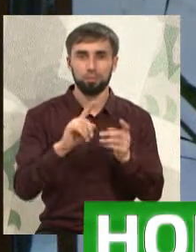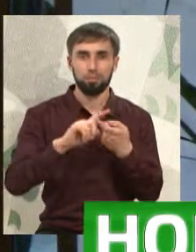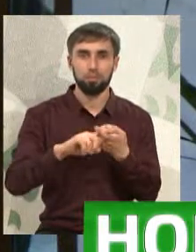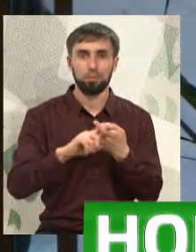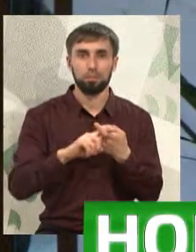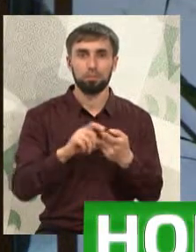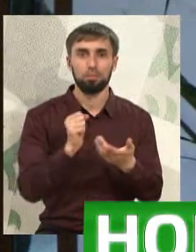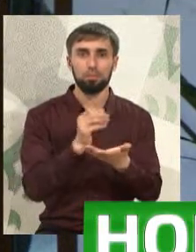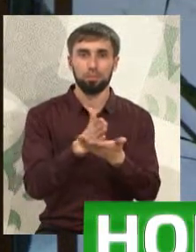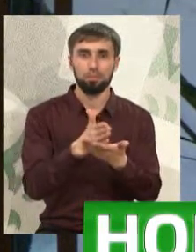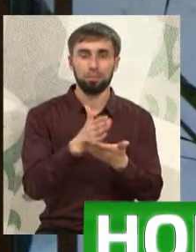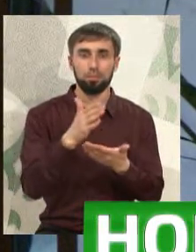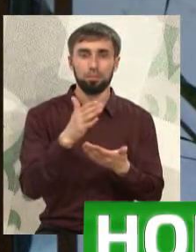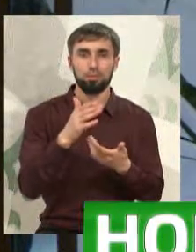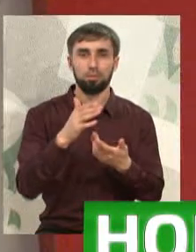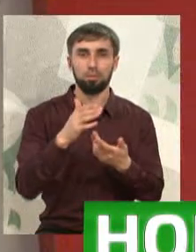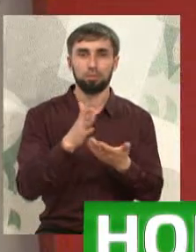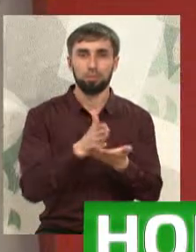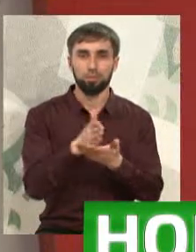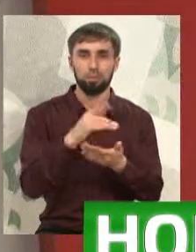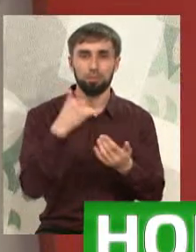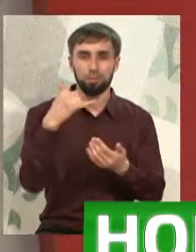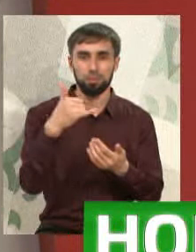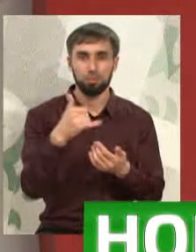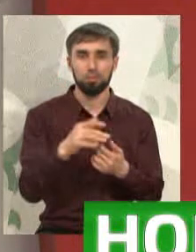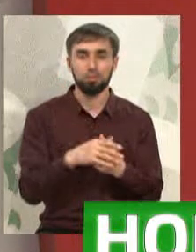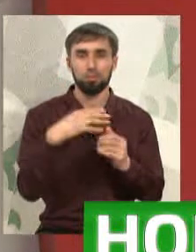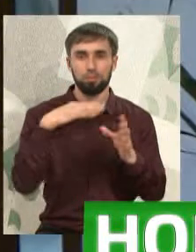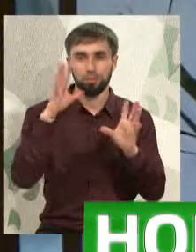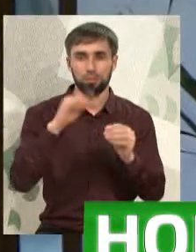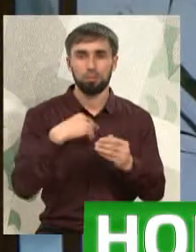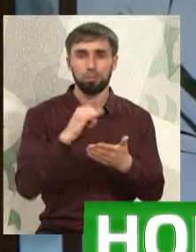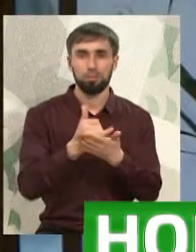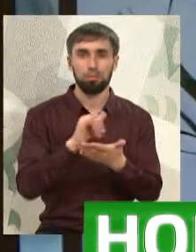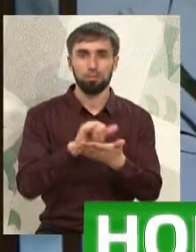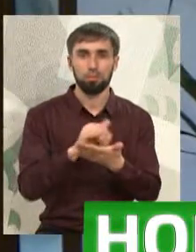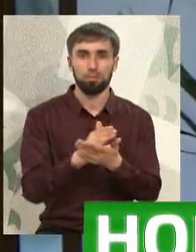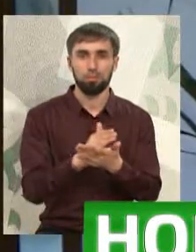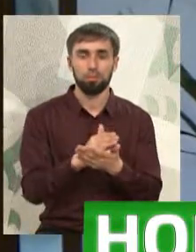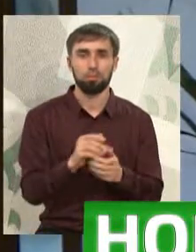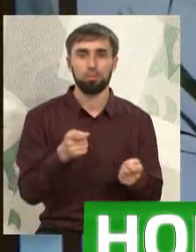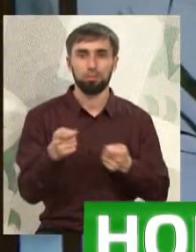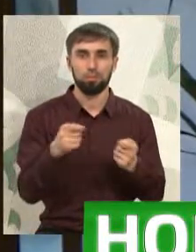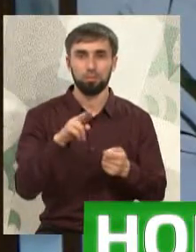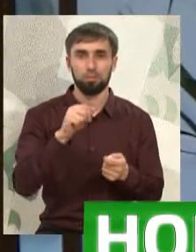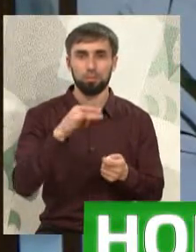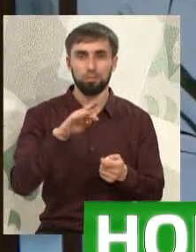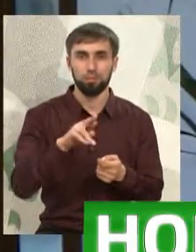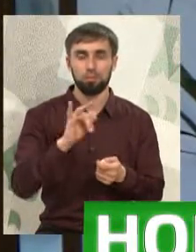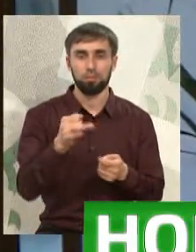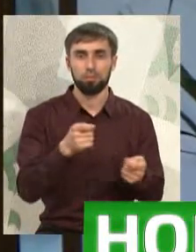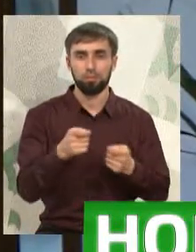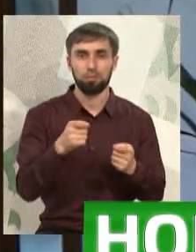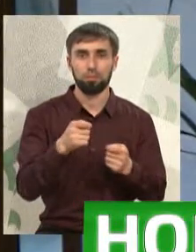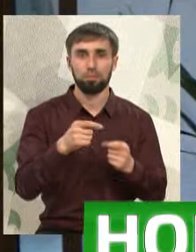интернет-связь, прямая линия, все необходимые мы им представляем. Руководство партии совместно с руководством